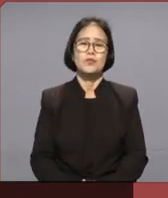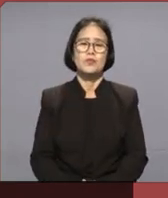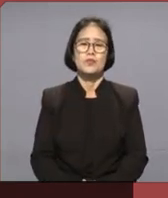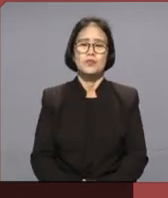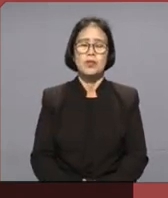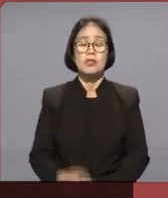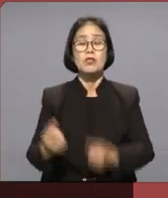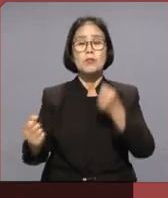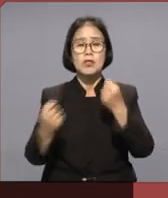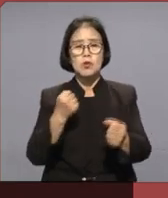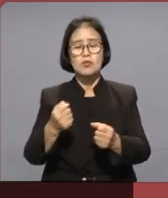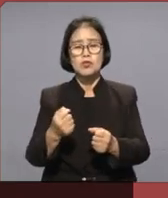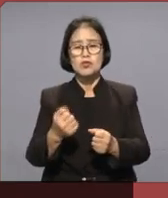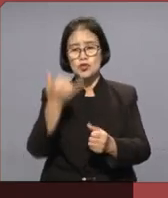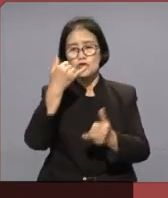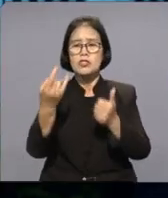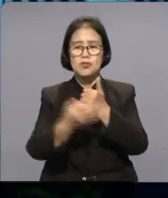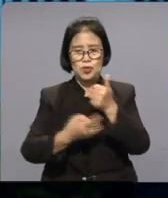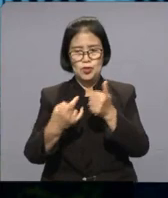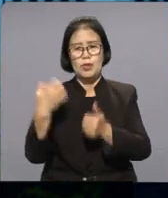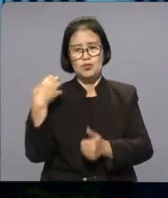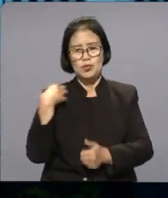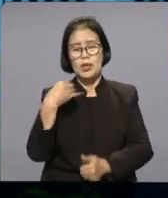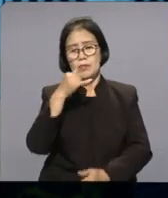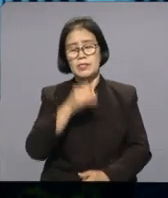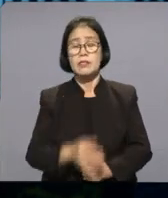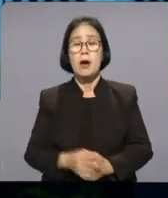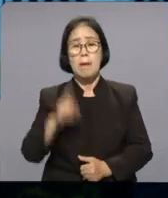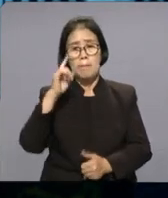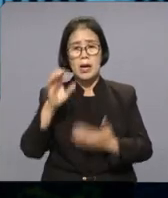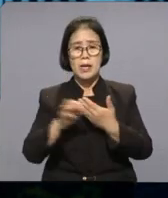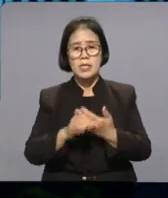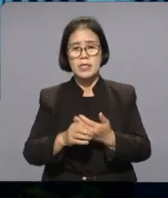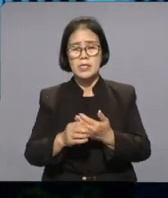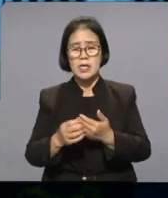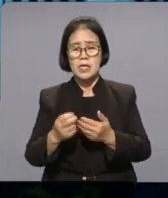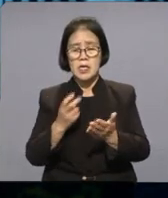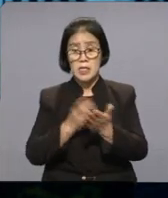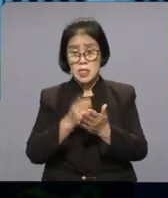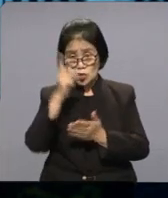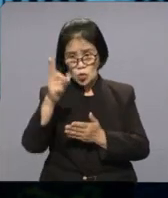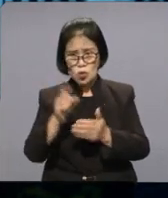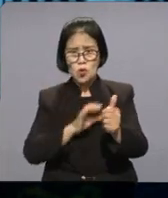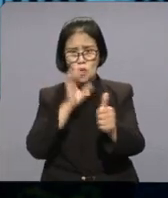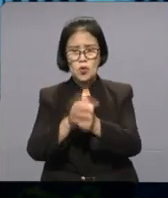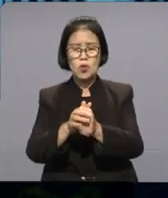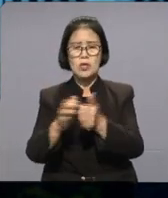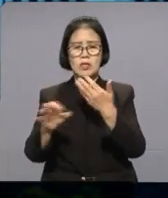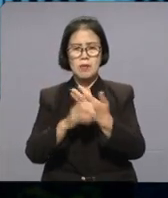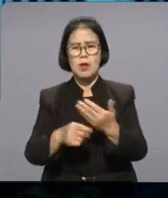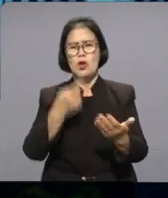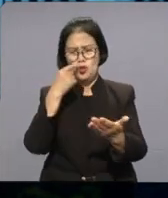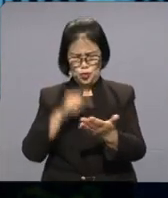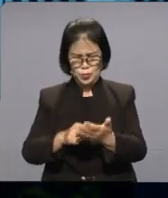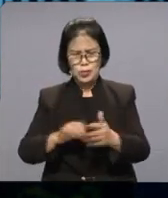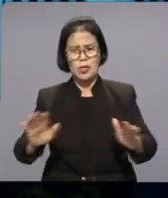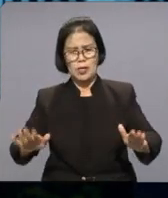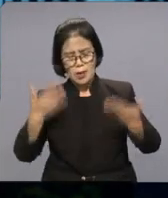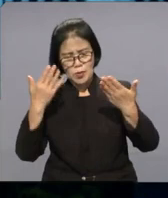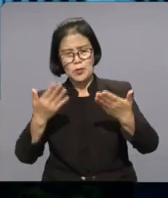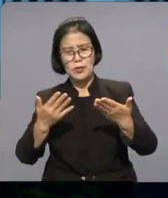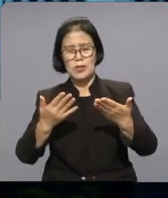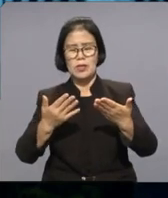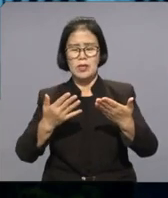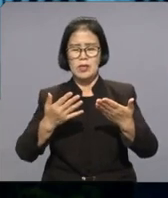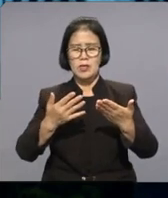근데 그럼에도 불구하고 윤리위는 상당히 부담이 될 겁니다. 네. 만약 여기서 기소 의견을 송치가 됐다면 훨씬 쉽게, 가볍게, 그렇죠. 가벼운